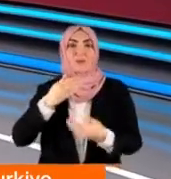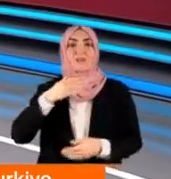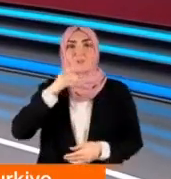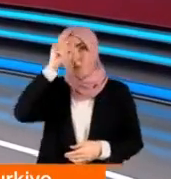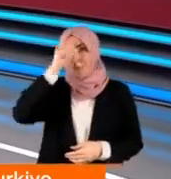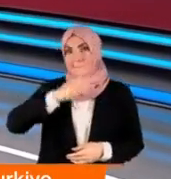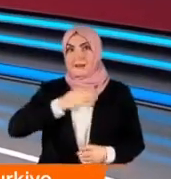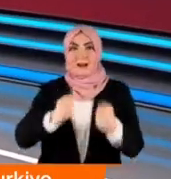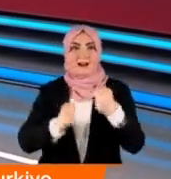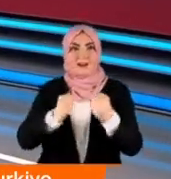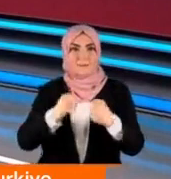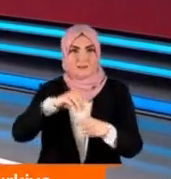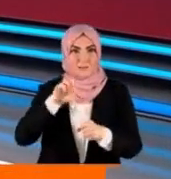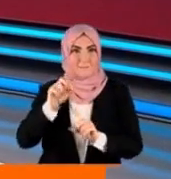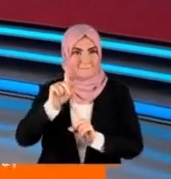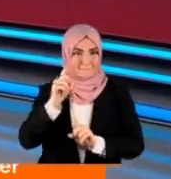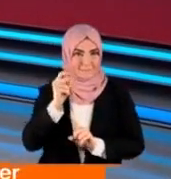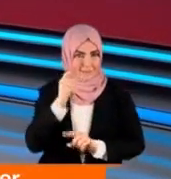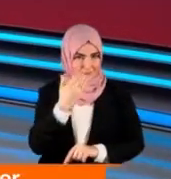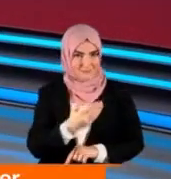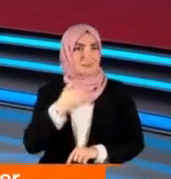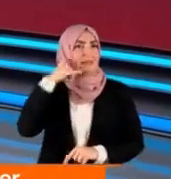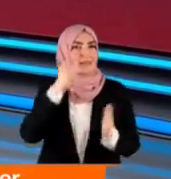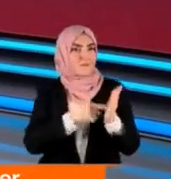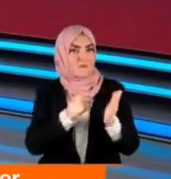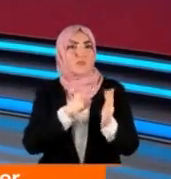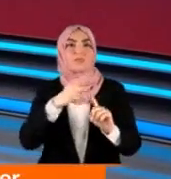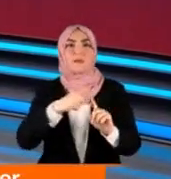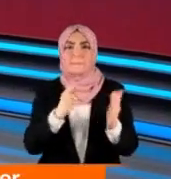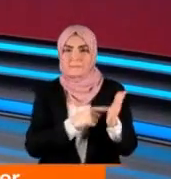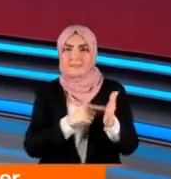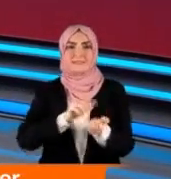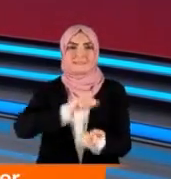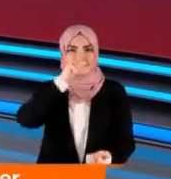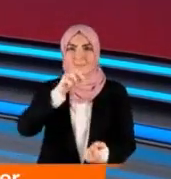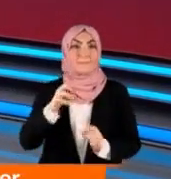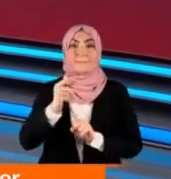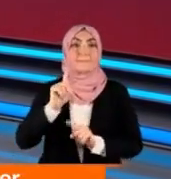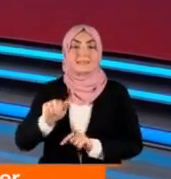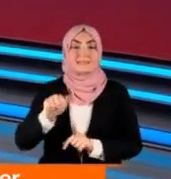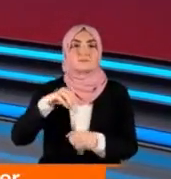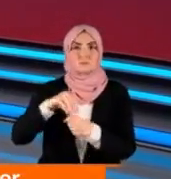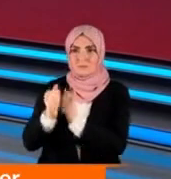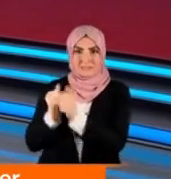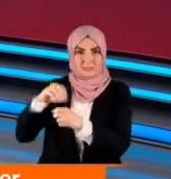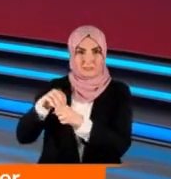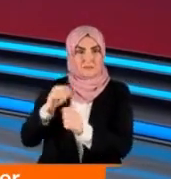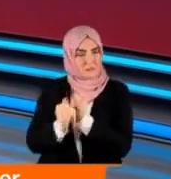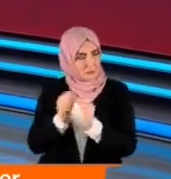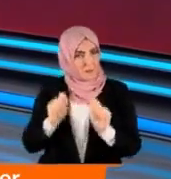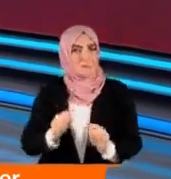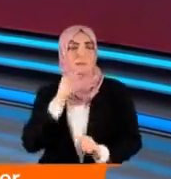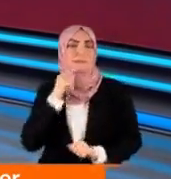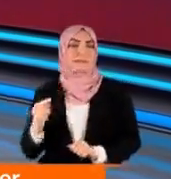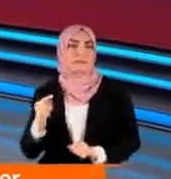telefon, tablet, dizüstü bilgisayarlarında kullanılan lityum pilleri bu tesiste üretilecek dedi. Ve son olarak